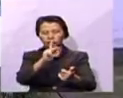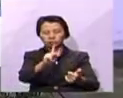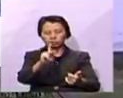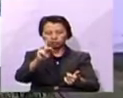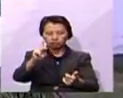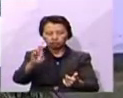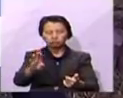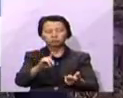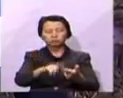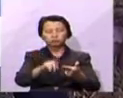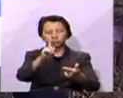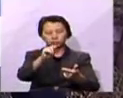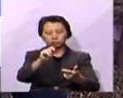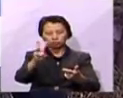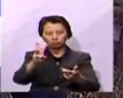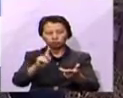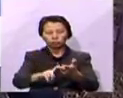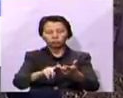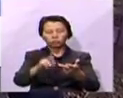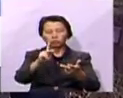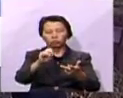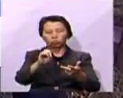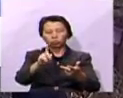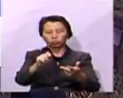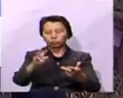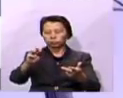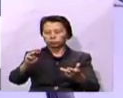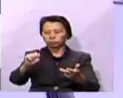Kinabalu, Tawau, Sandakan dan Kota Marudu.